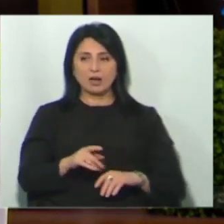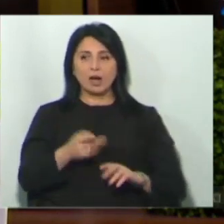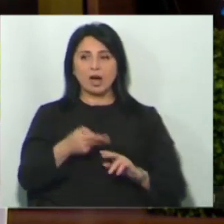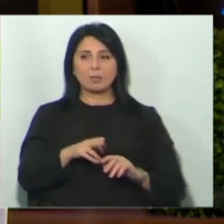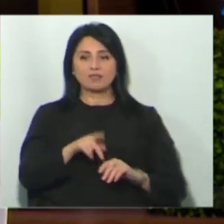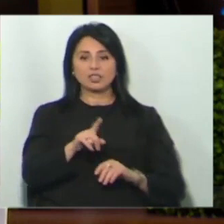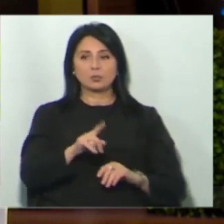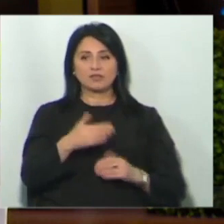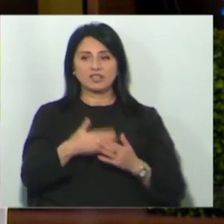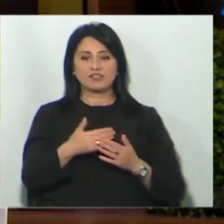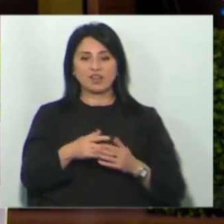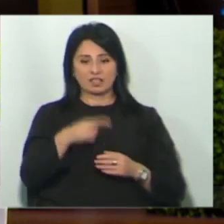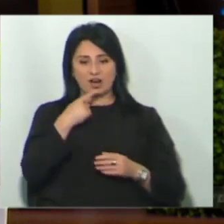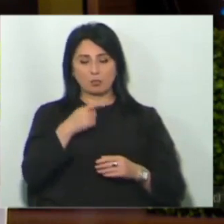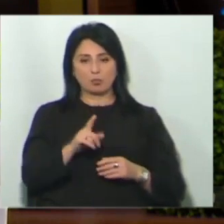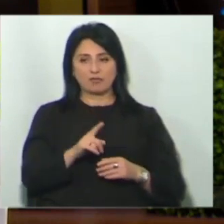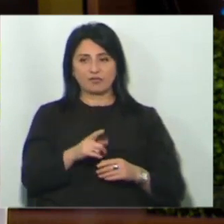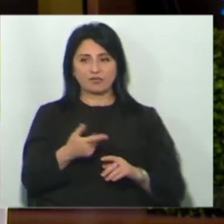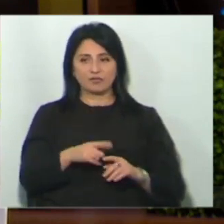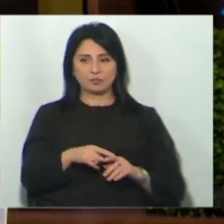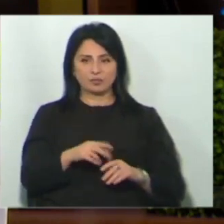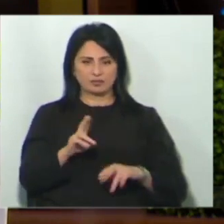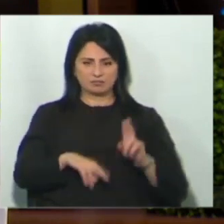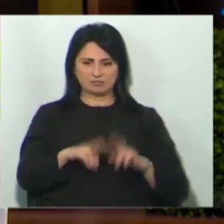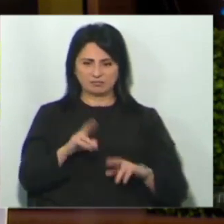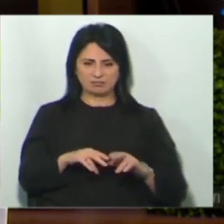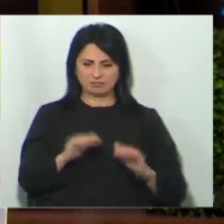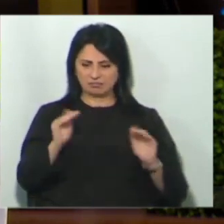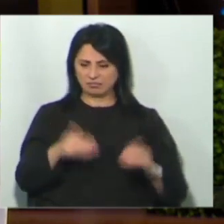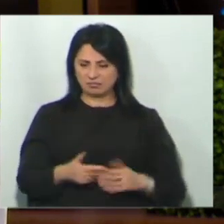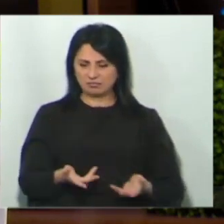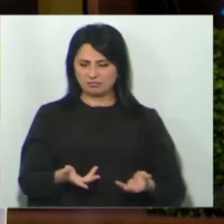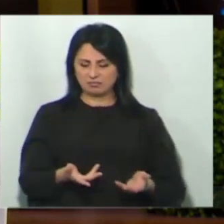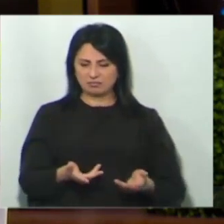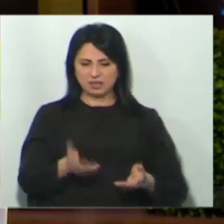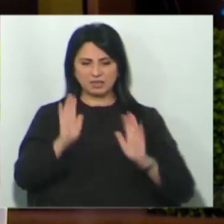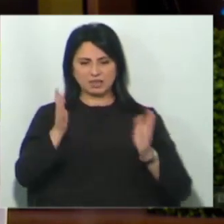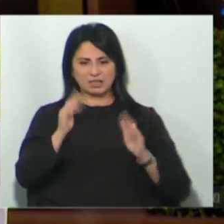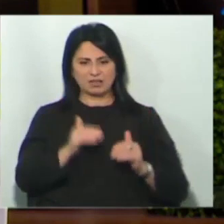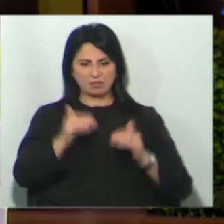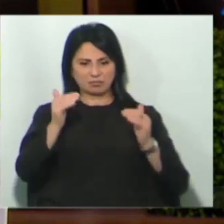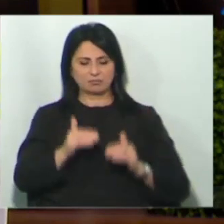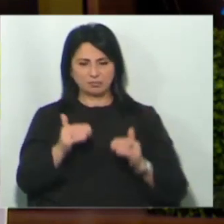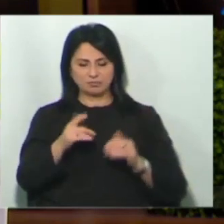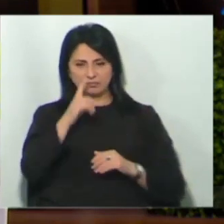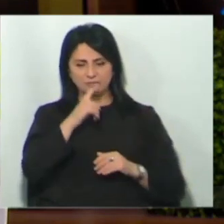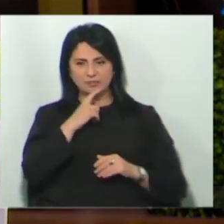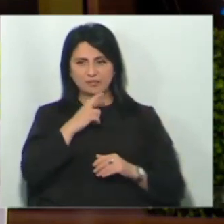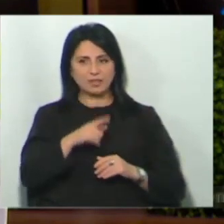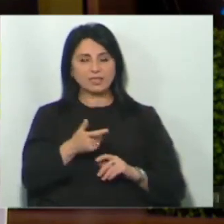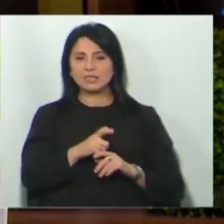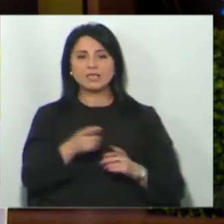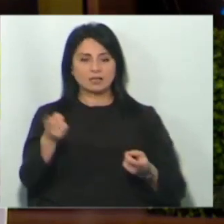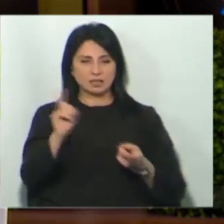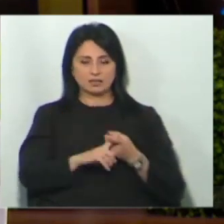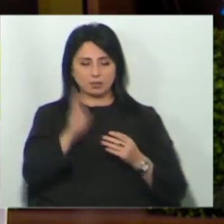ამიტომ ის, რომ თქვათ, აღნიშნავენ ან გონებაგანწყობის ცვლილებას, ან არტერიული წნევის ცვლილებას, ხო, ეს